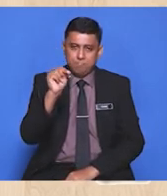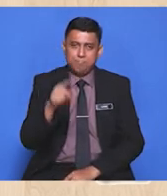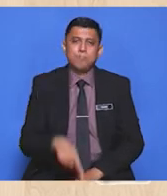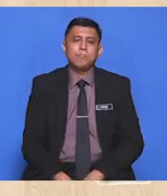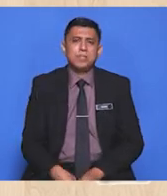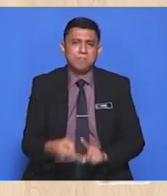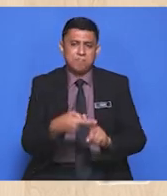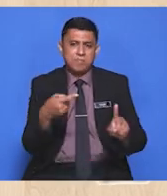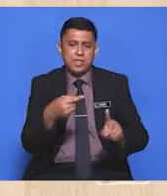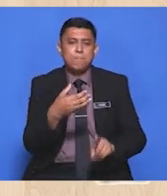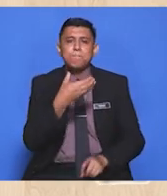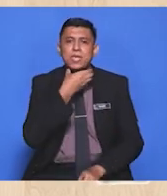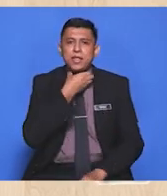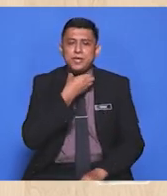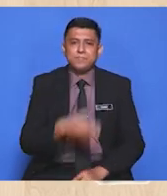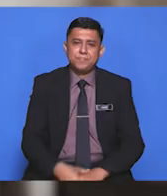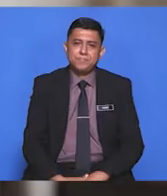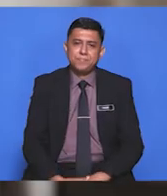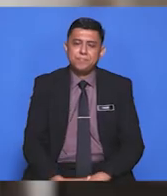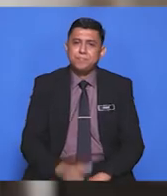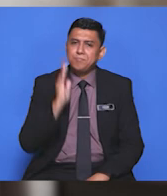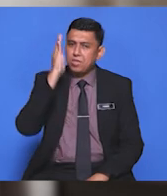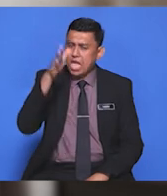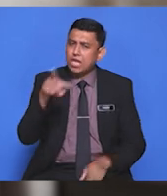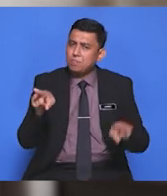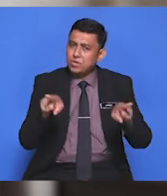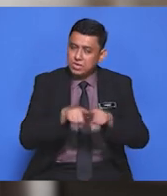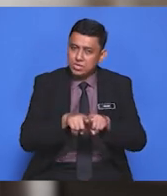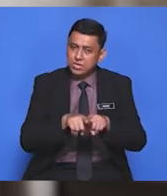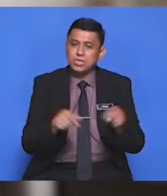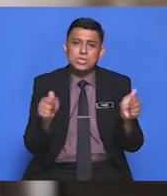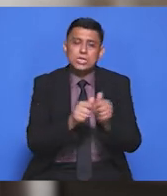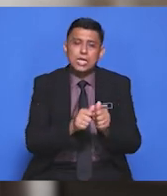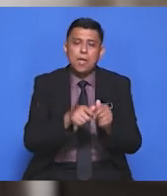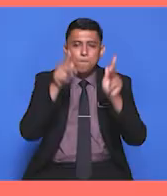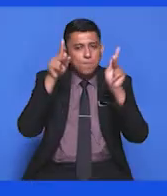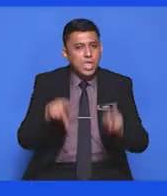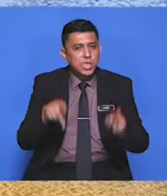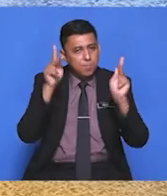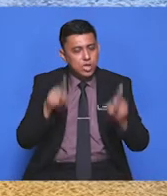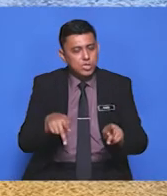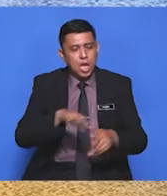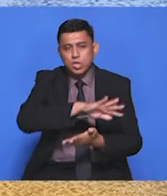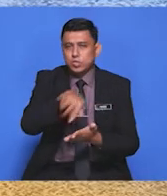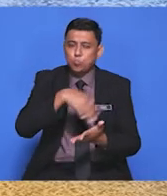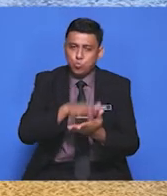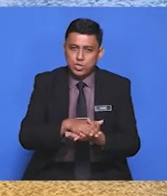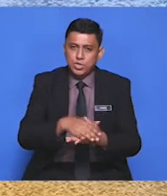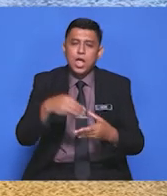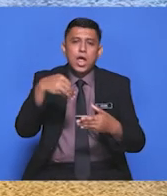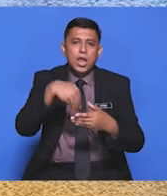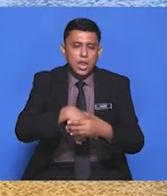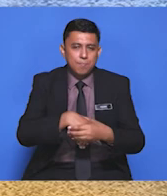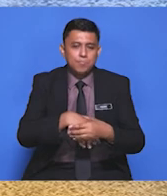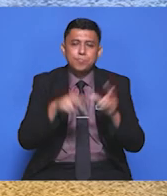Tingkatan 6 Tapah Perak akan bersama dengan pelajar-pelajar semua dalam slot